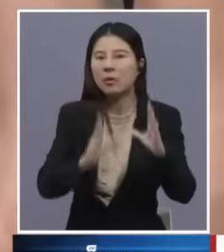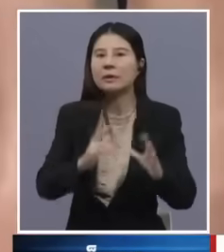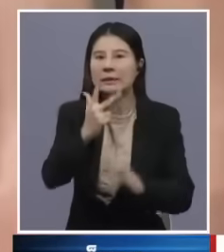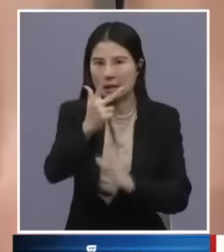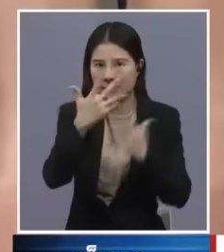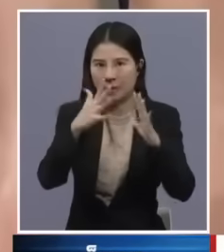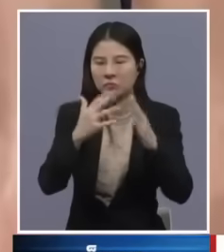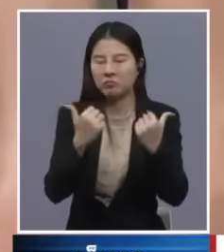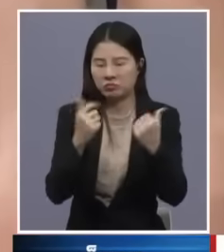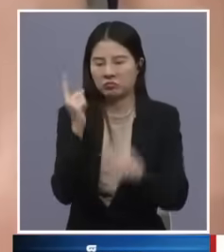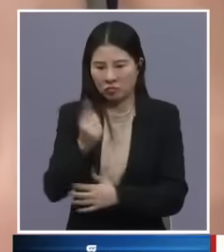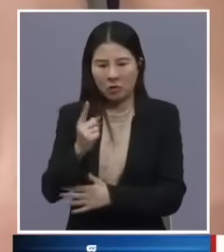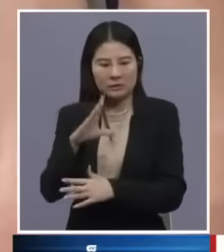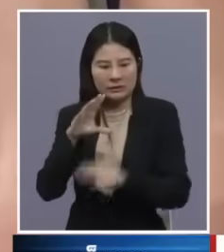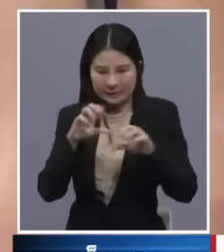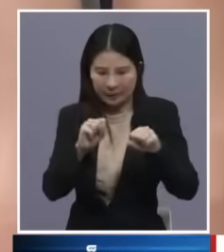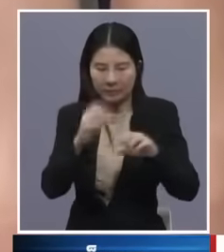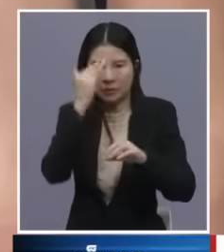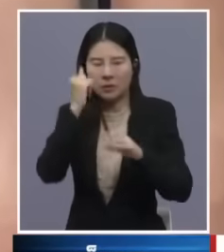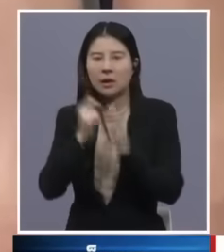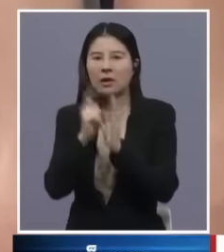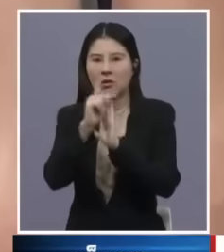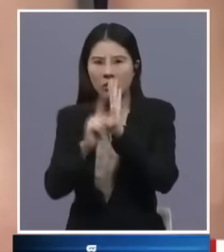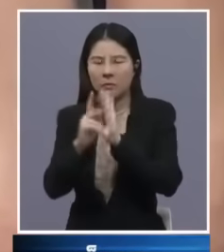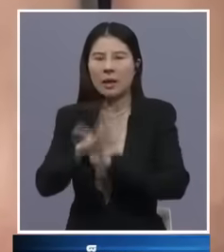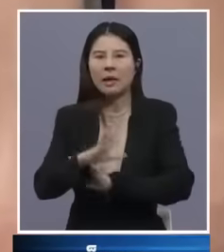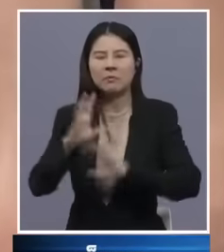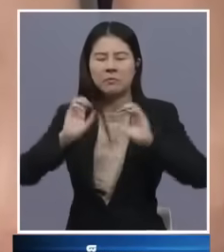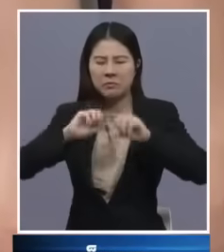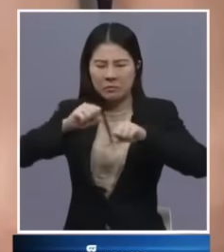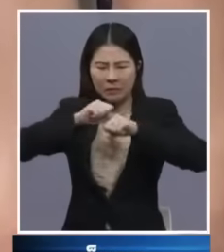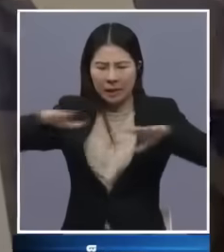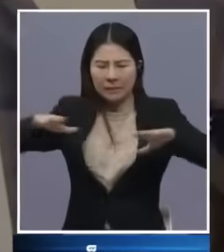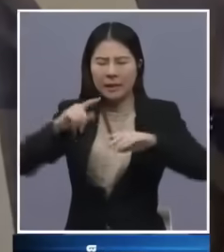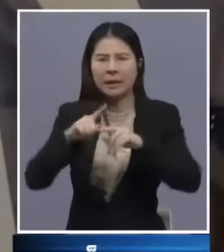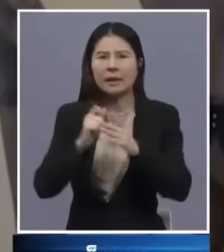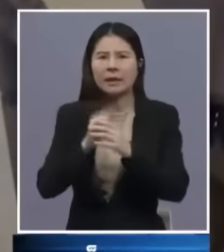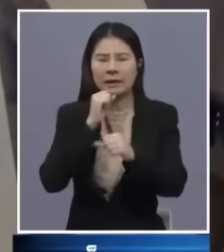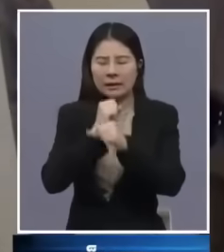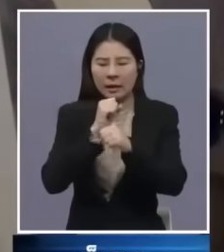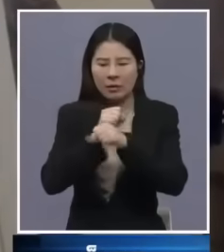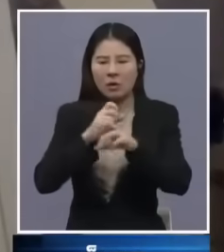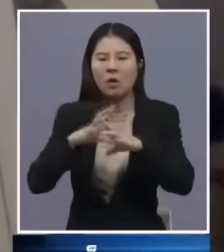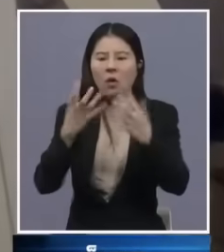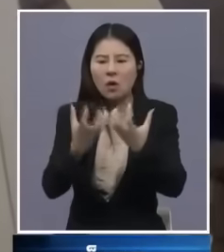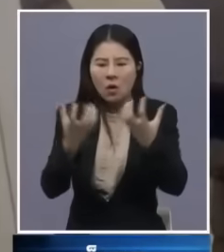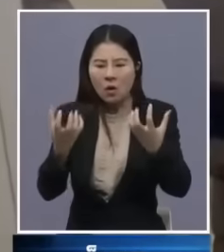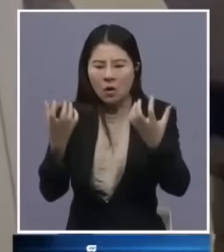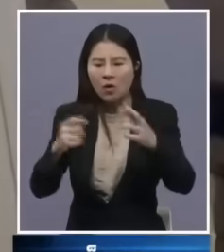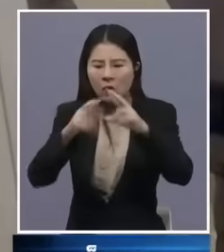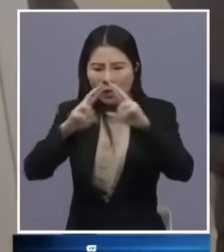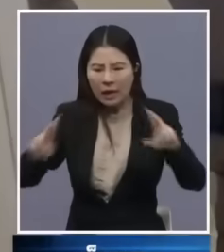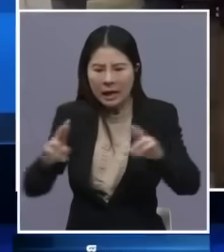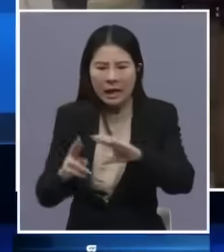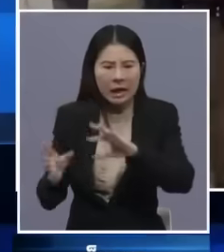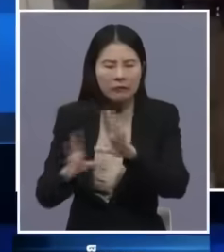ต้องจับให้ได้แหละฮะแบบนี้มันท้าทายกฎหมายกันเกินไป ะ นะฮะการทำแบบนี้เนี่ยไปทำลายข้าวของการทำมาหากินของเขาก็ไม่ใ